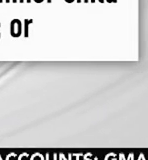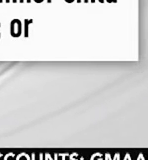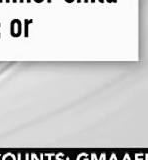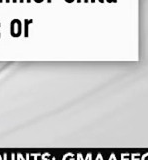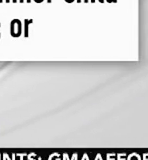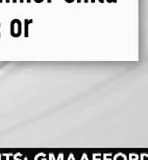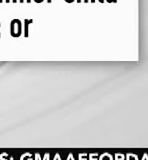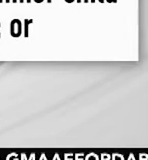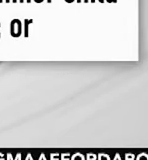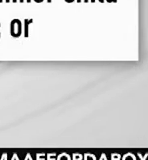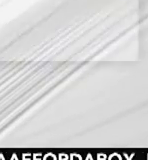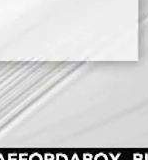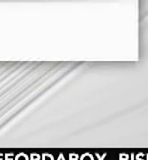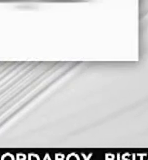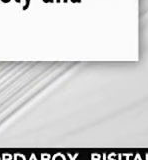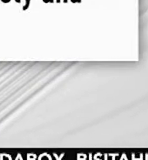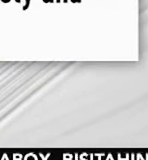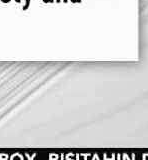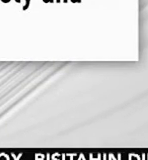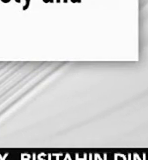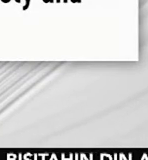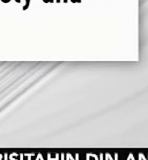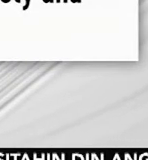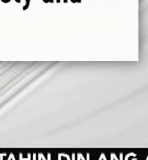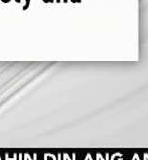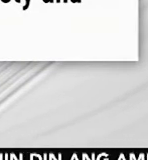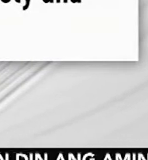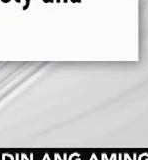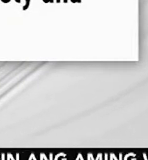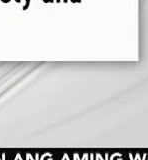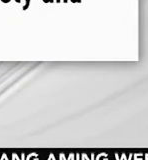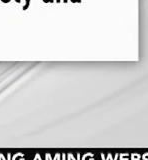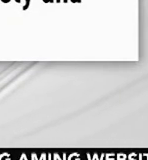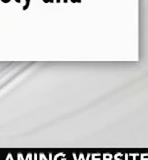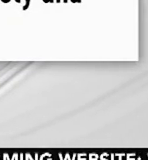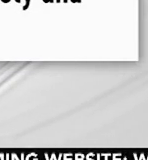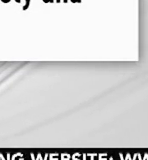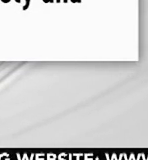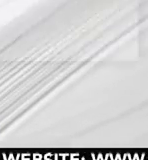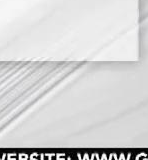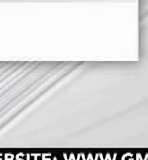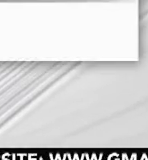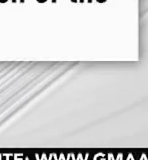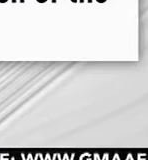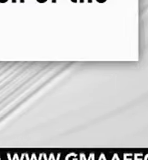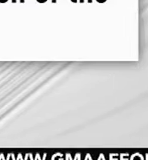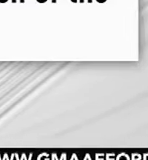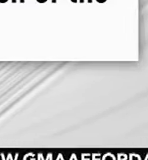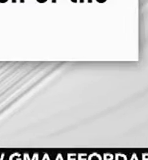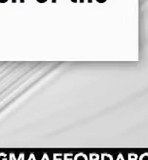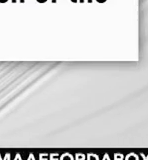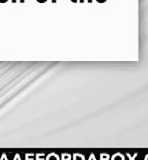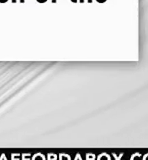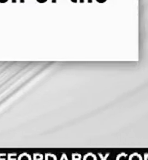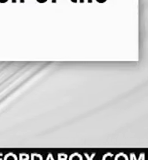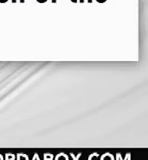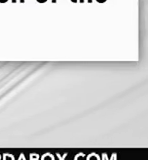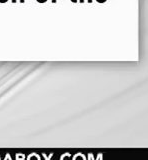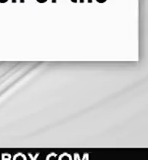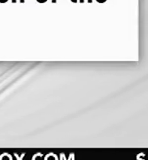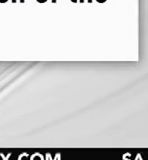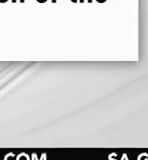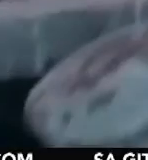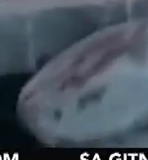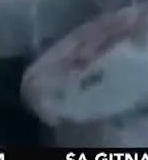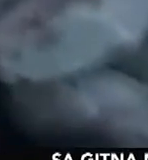rin siya sa eskwela. Papayagan din silang magtrabaho kung papayagan ng DOLE at makakapag-comply sa mga